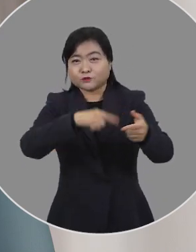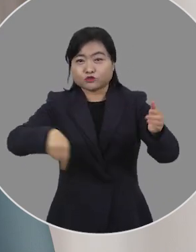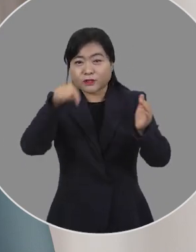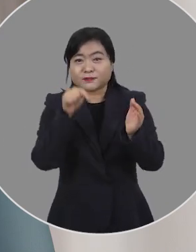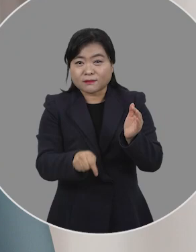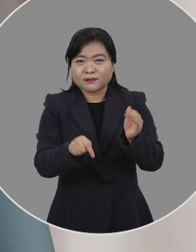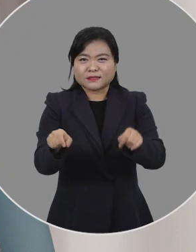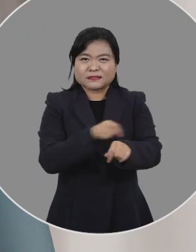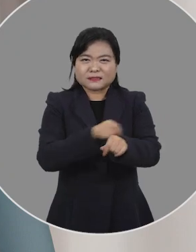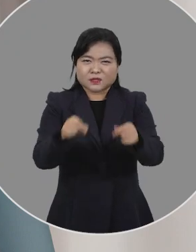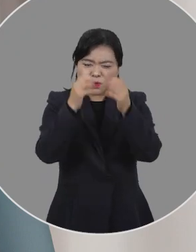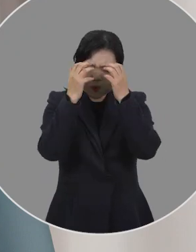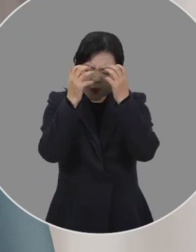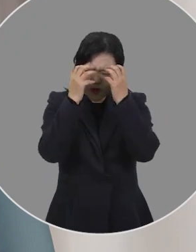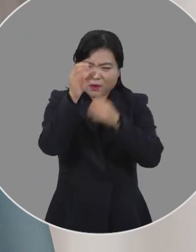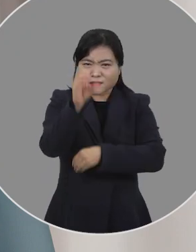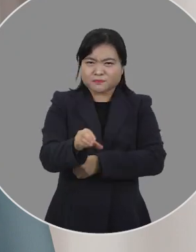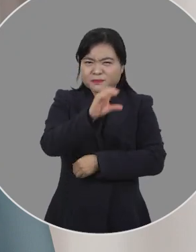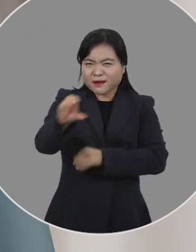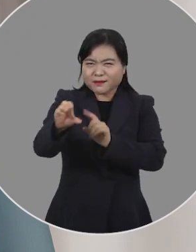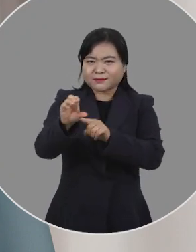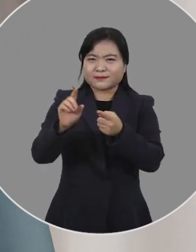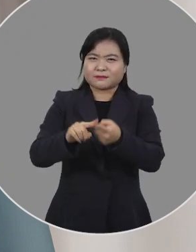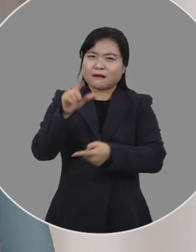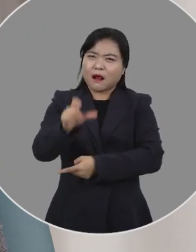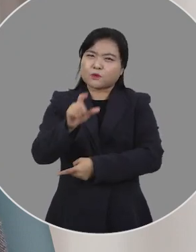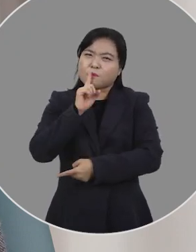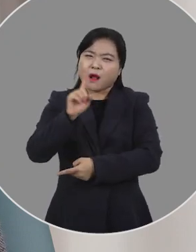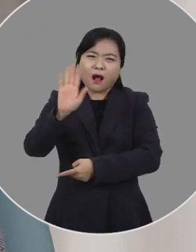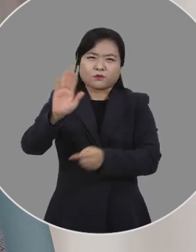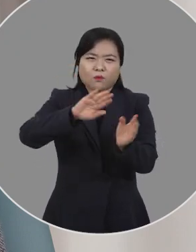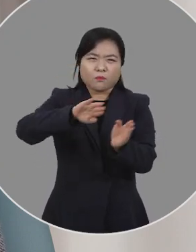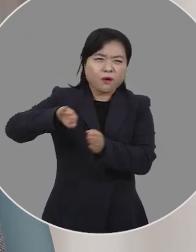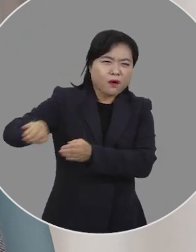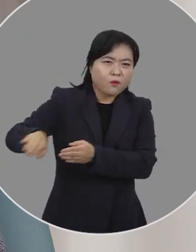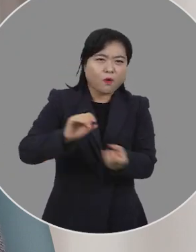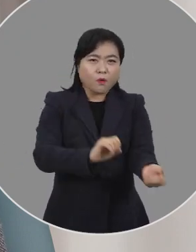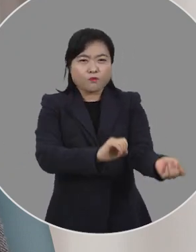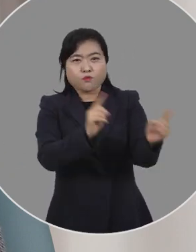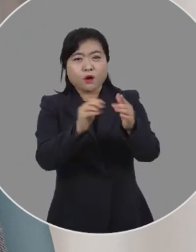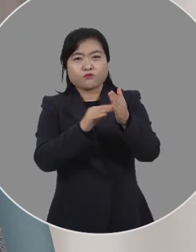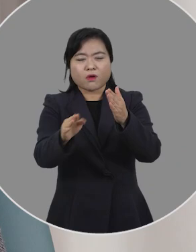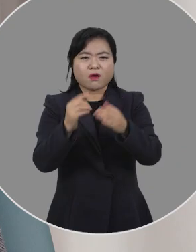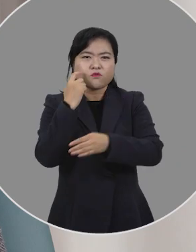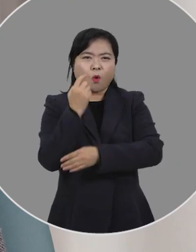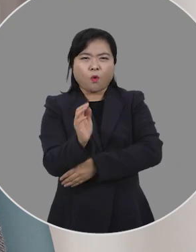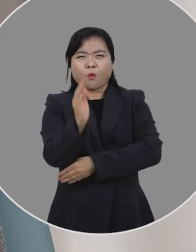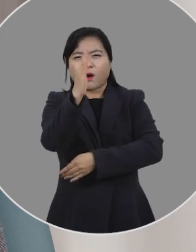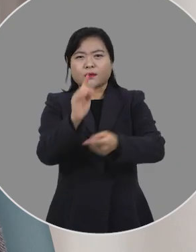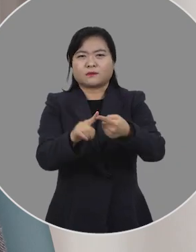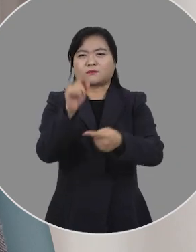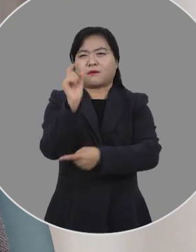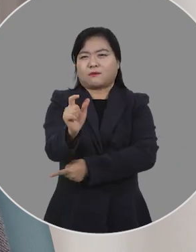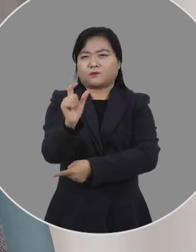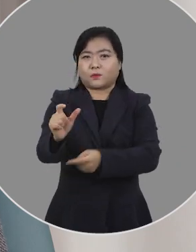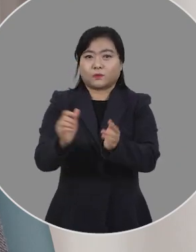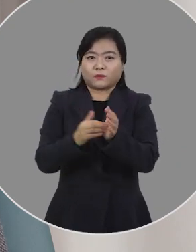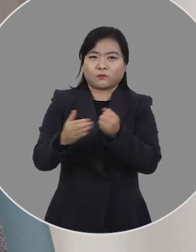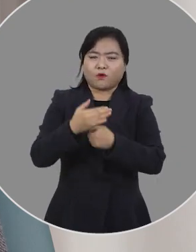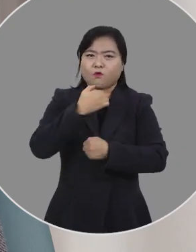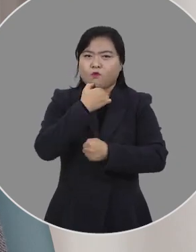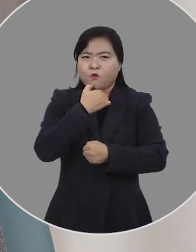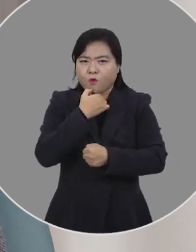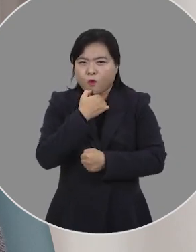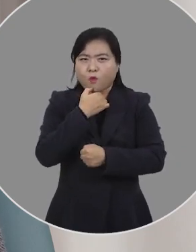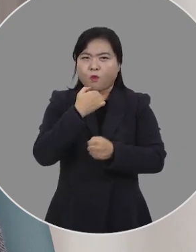요소들 중에서 특히 고난과 십자가가 강조가 되는 것이 아니라 부활 이후의 영광을 강조하는 쪽으로, 그래서 로마